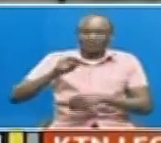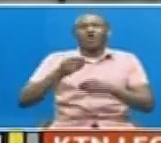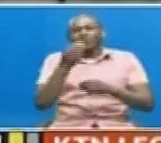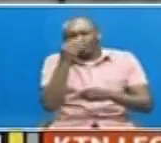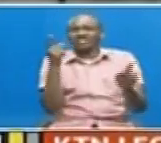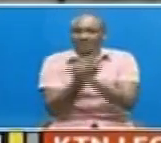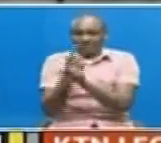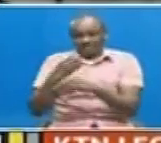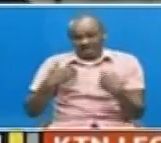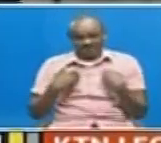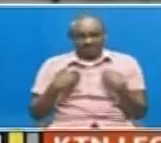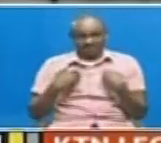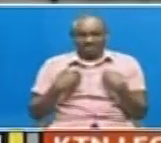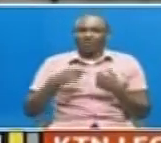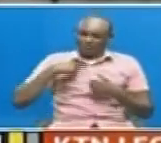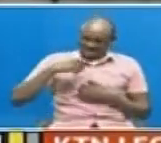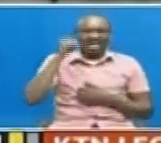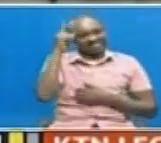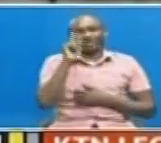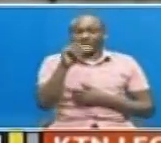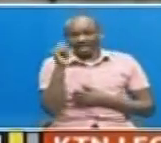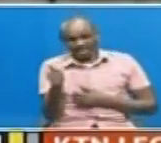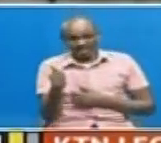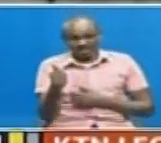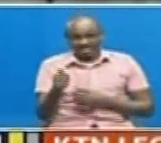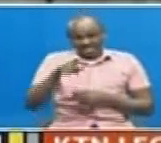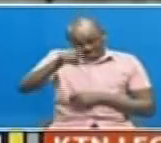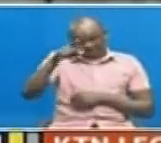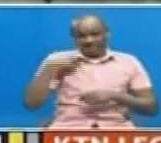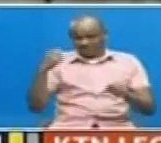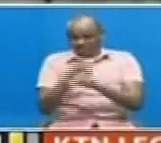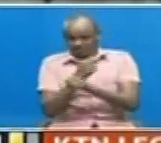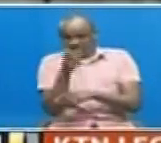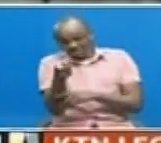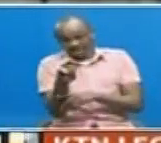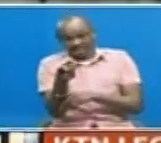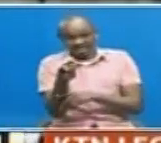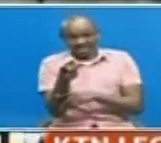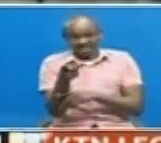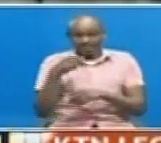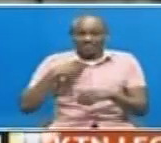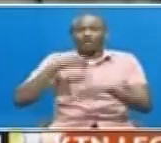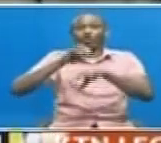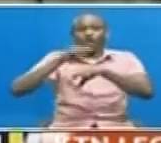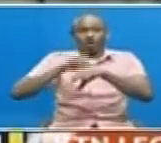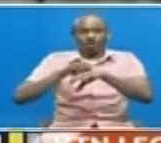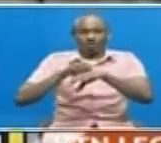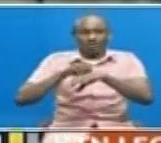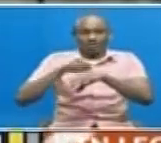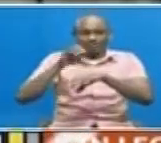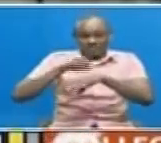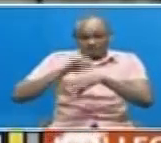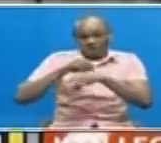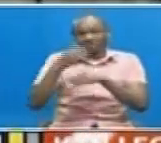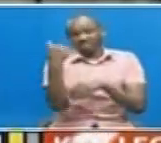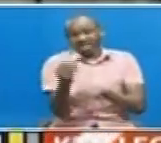tele. Tunawaziliana tu vizuri, ama kama inanishinda sana naambia mtu wenzako karibu kama